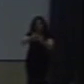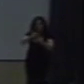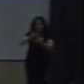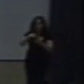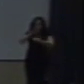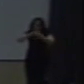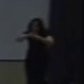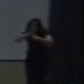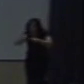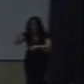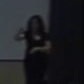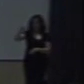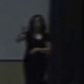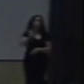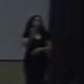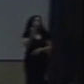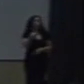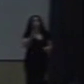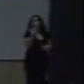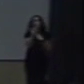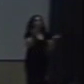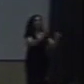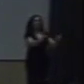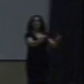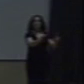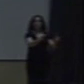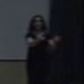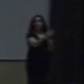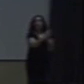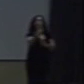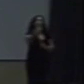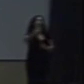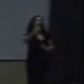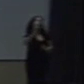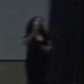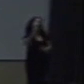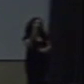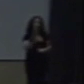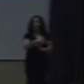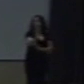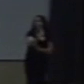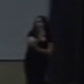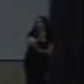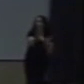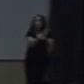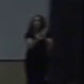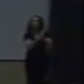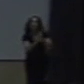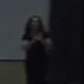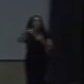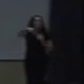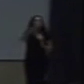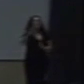Si no me veig a l'Àgora, surt el Joan Roura, els temes d'Oriente Medio, el Jordi Barbeta, el d'Economia, el Martí